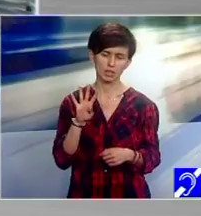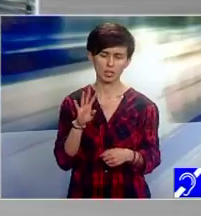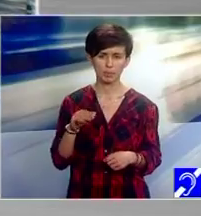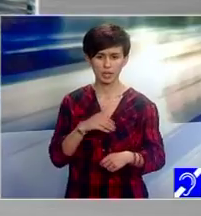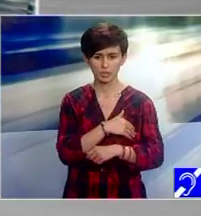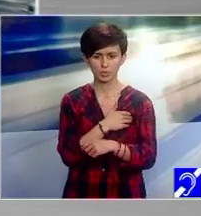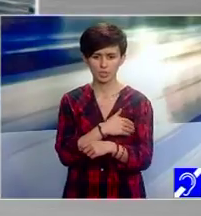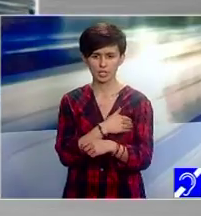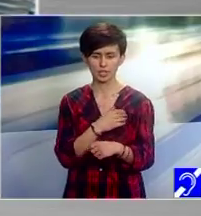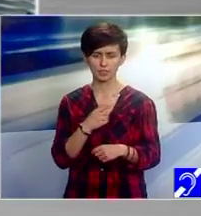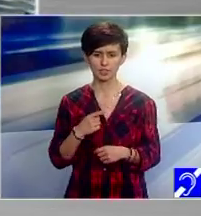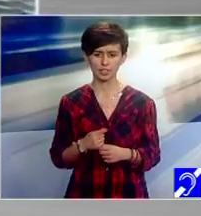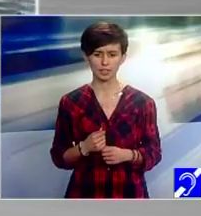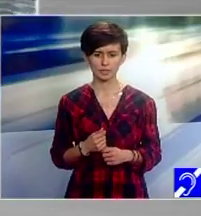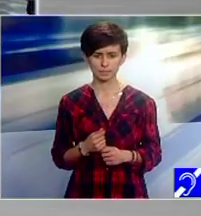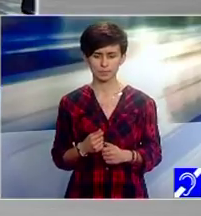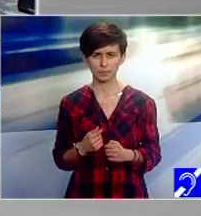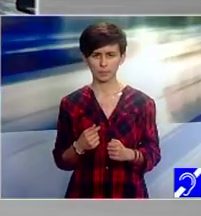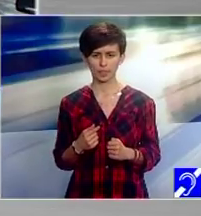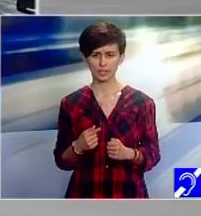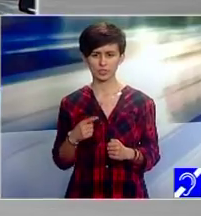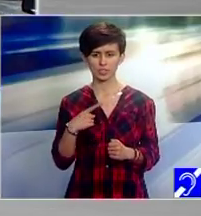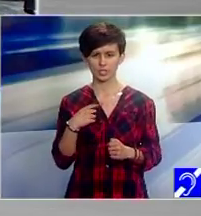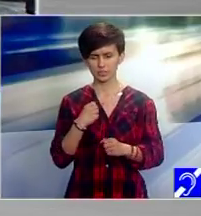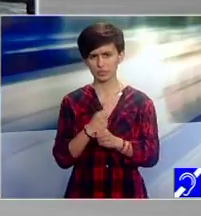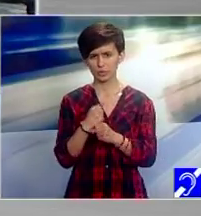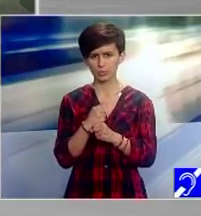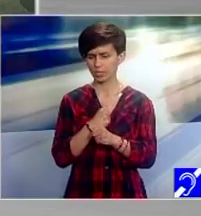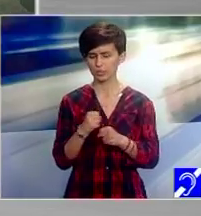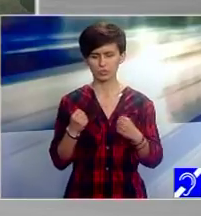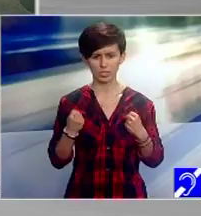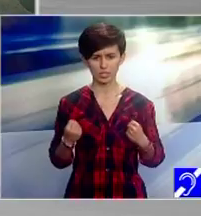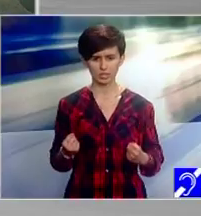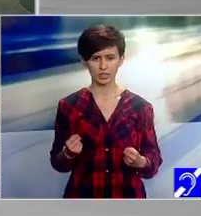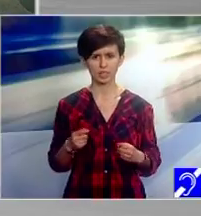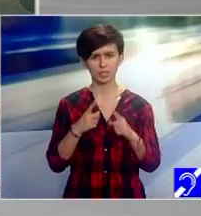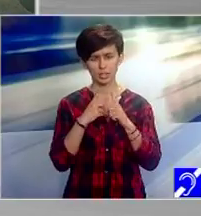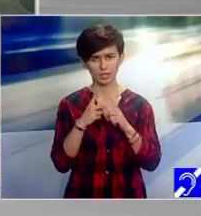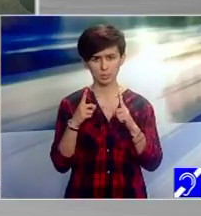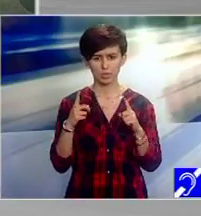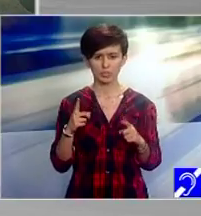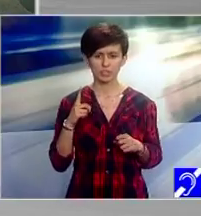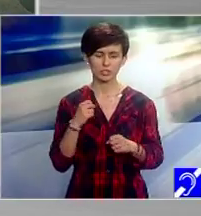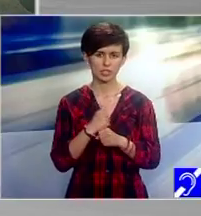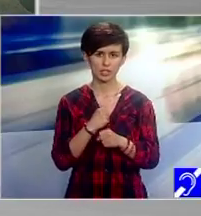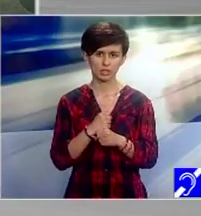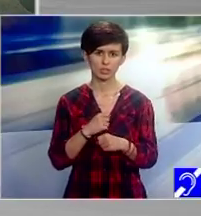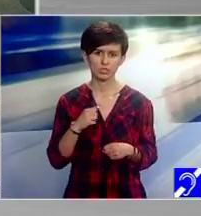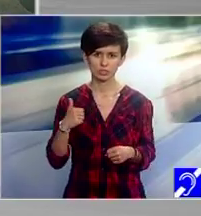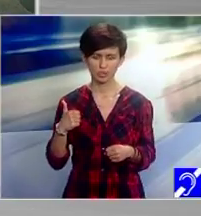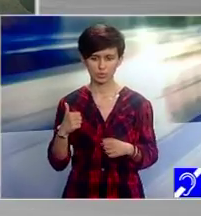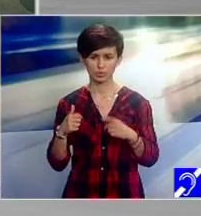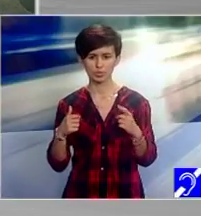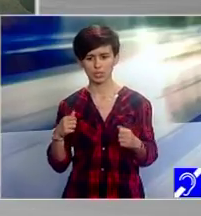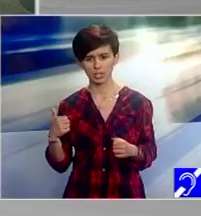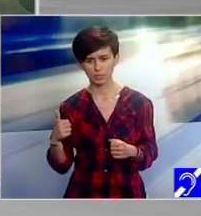Și atunci, deși este o muncă foarte, foarte grea din partea profesorilor, dar lucrându-se unul la unul,